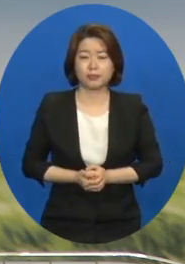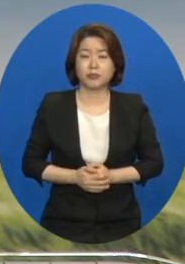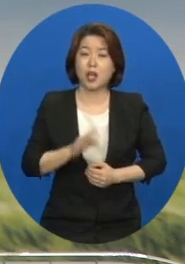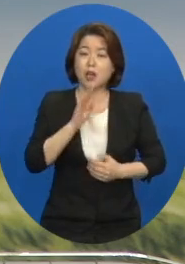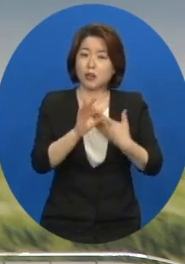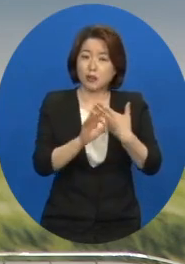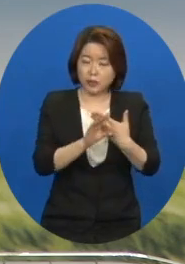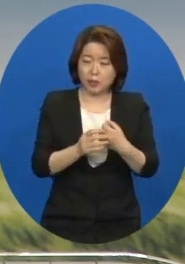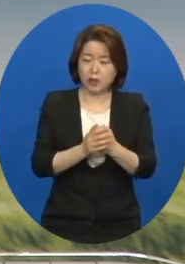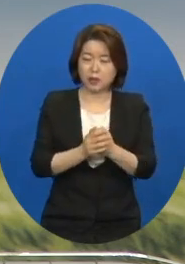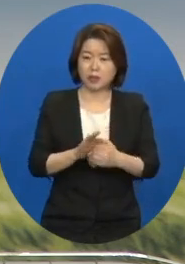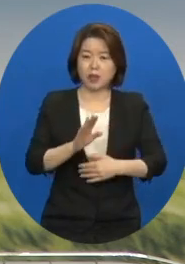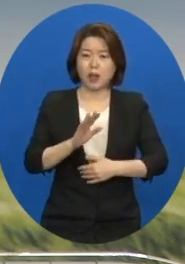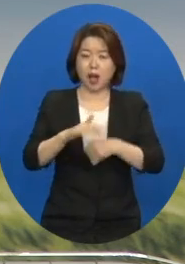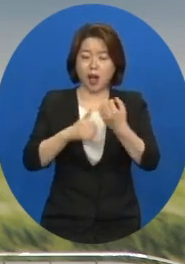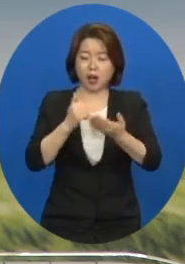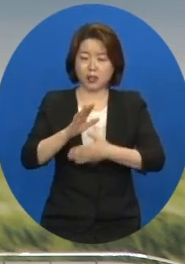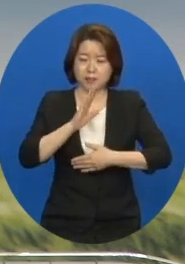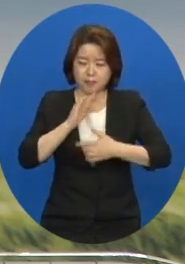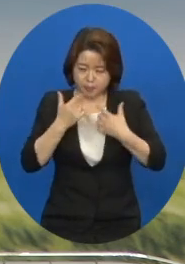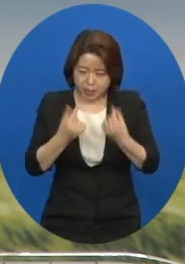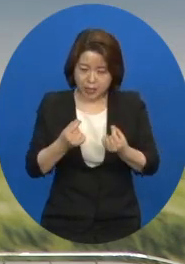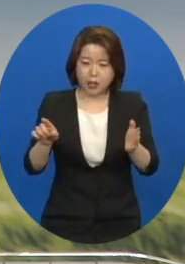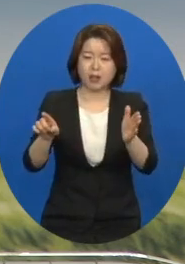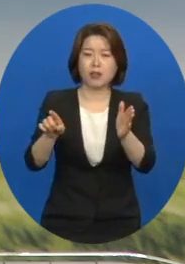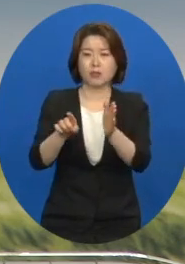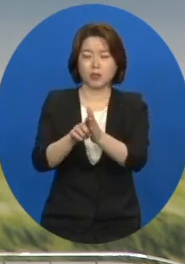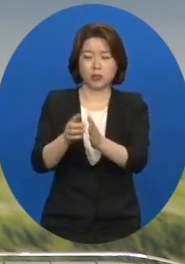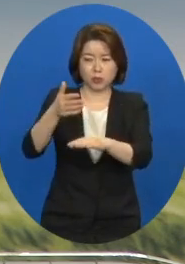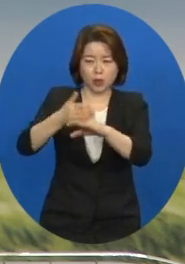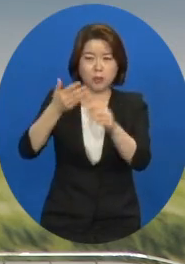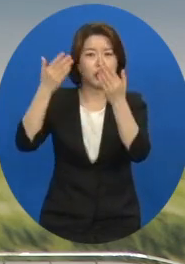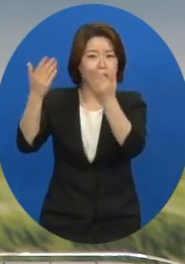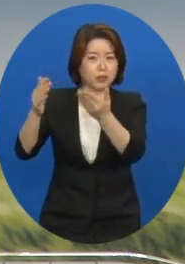그렇다면 하나님께 마땅히 믿음으로 감사하는 거예요.